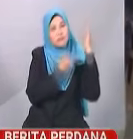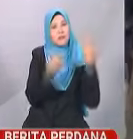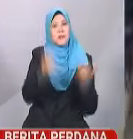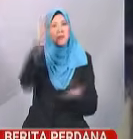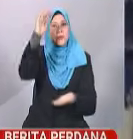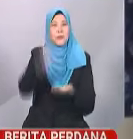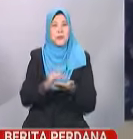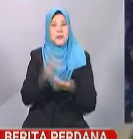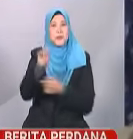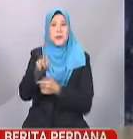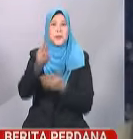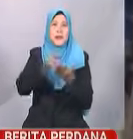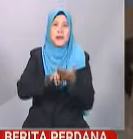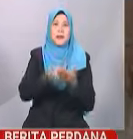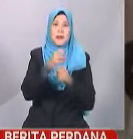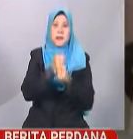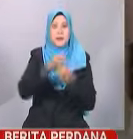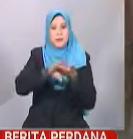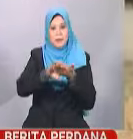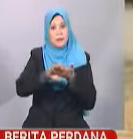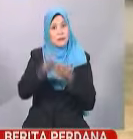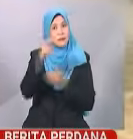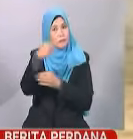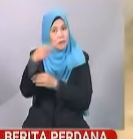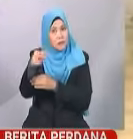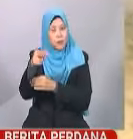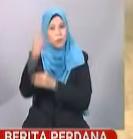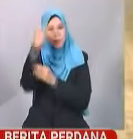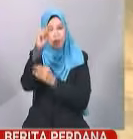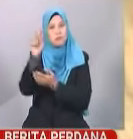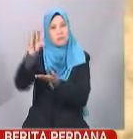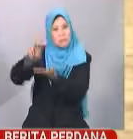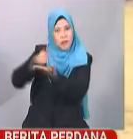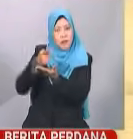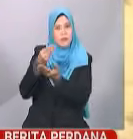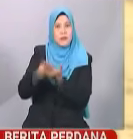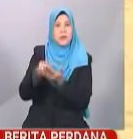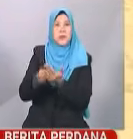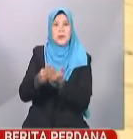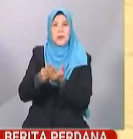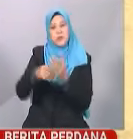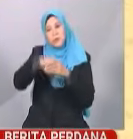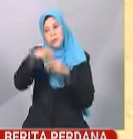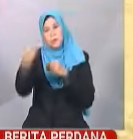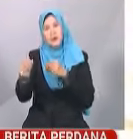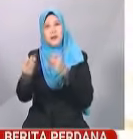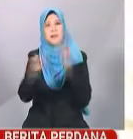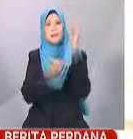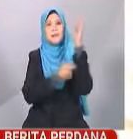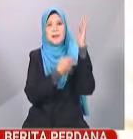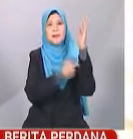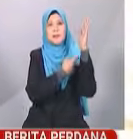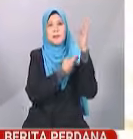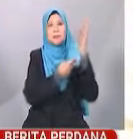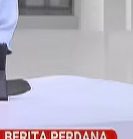perlu mendaftar bagi mendapatkan kad hijau untuk membuat tuntutan insentif pengeluaran getah.